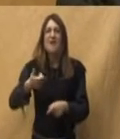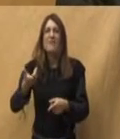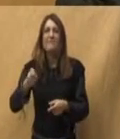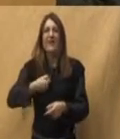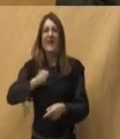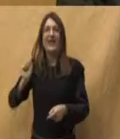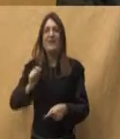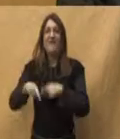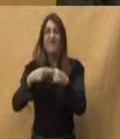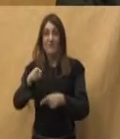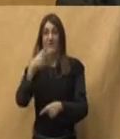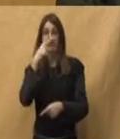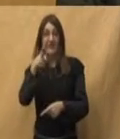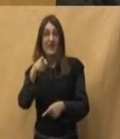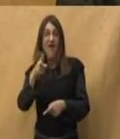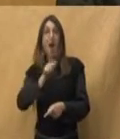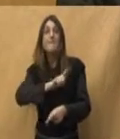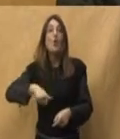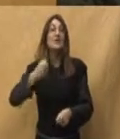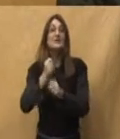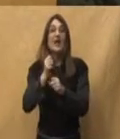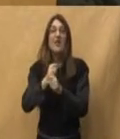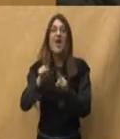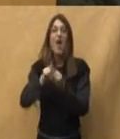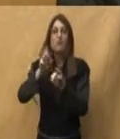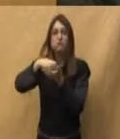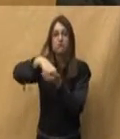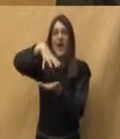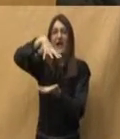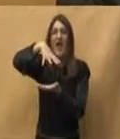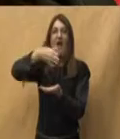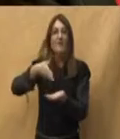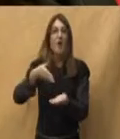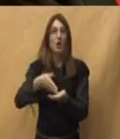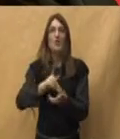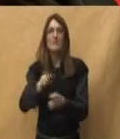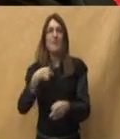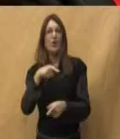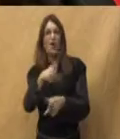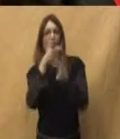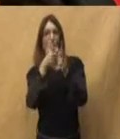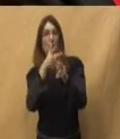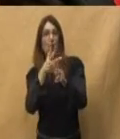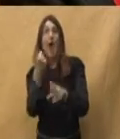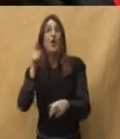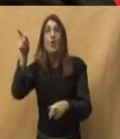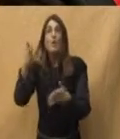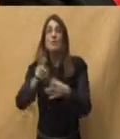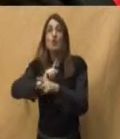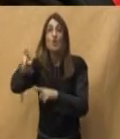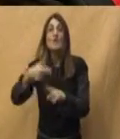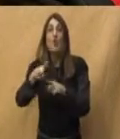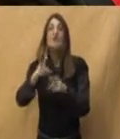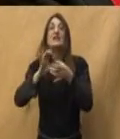u kojima vidimo da policajci jedu krafne, donat. I svi se tome rugamo, međutim oni drugo ne mogu kad je neprestano u